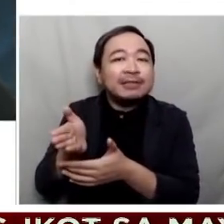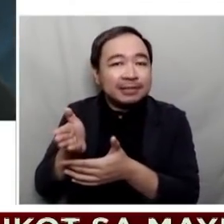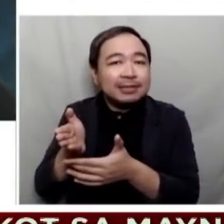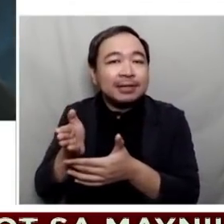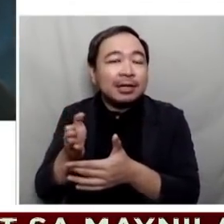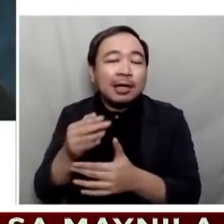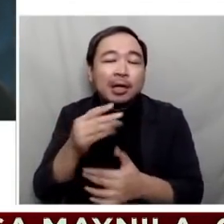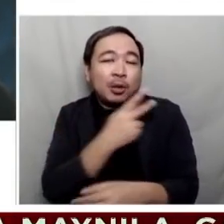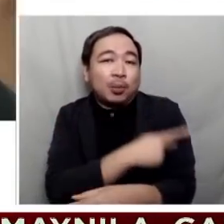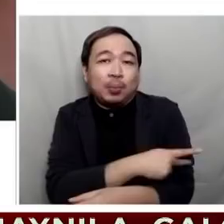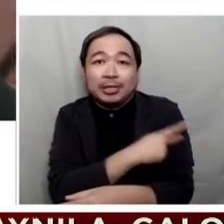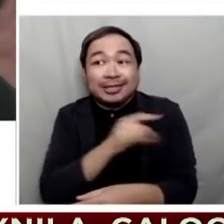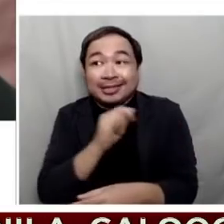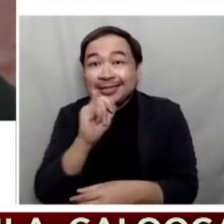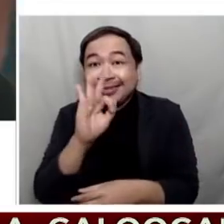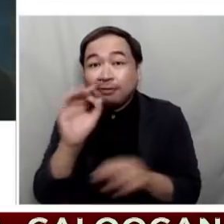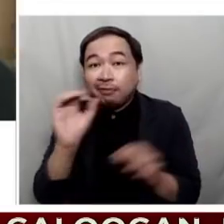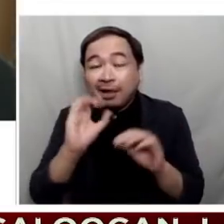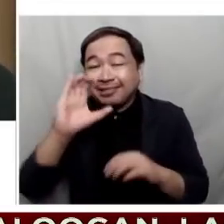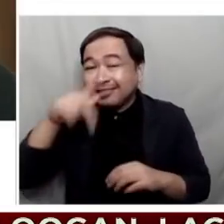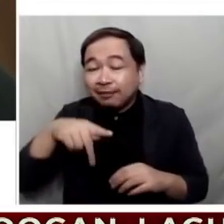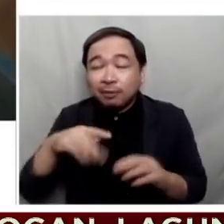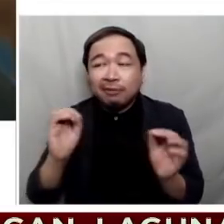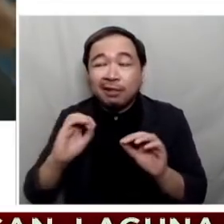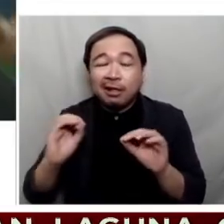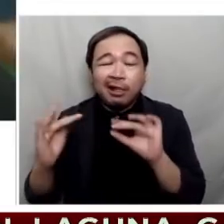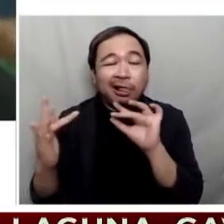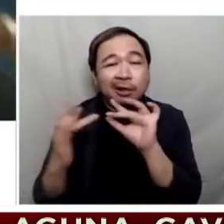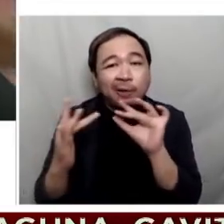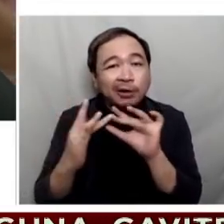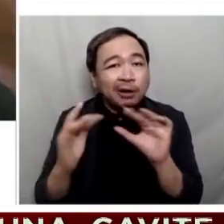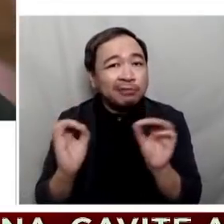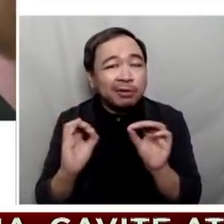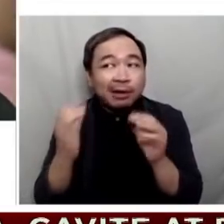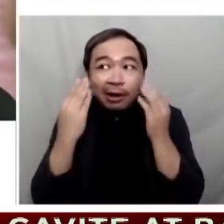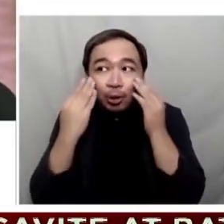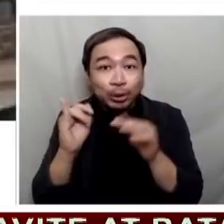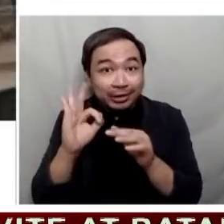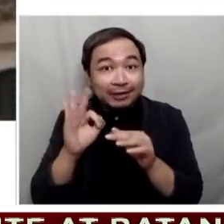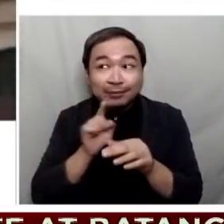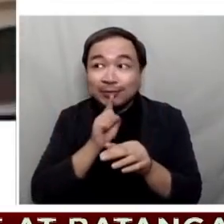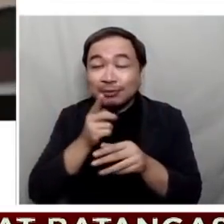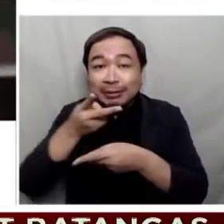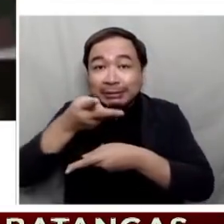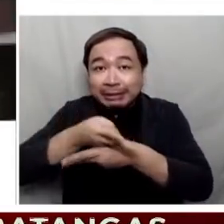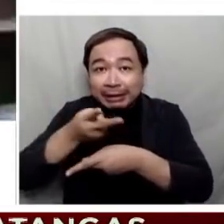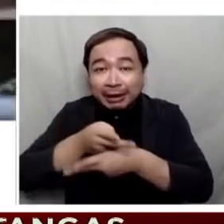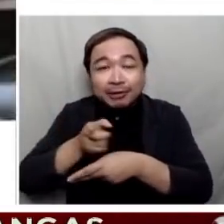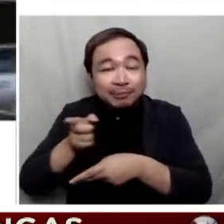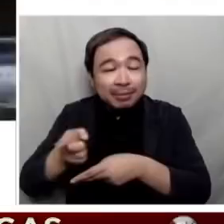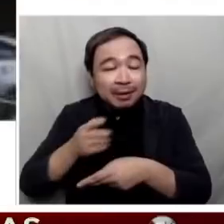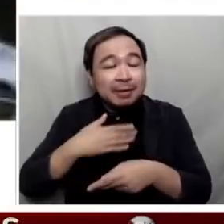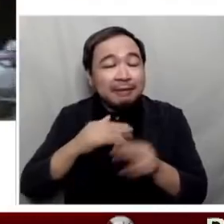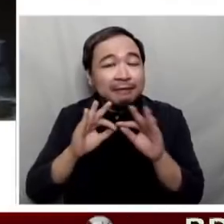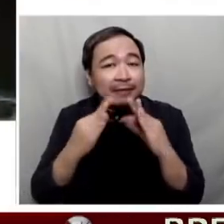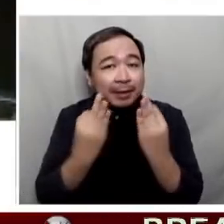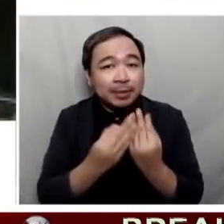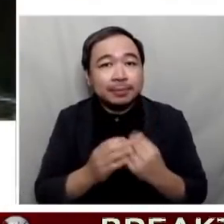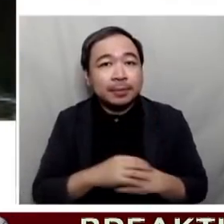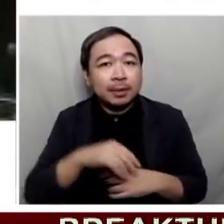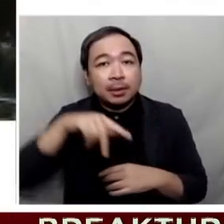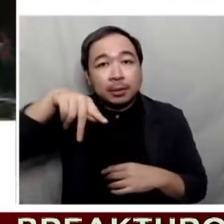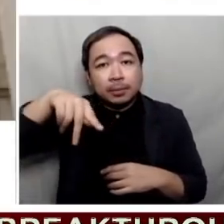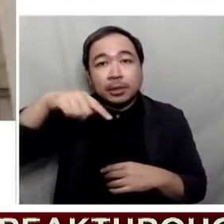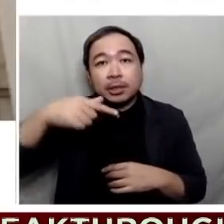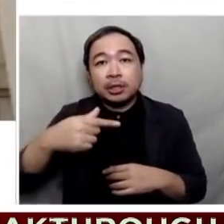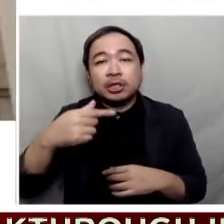kayong komunikasyon, hindi mo alam kung naaasikaso o hindi yung pasyente mo. Sa Philippine General Hospital naman,